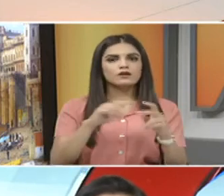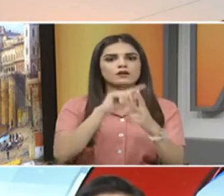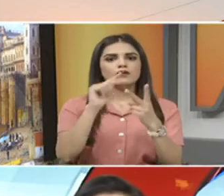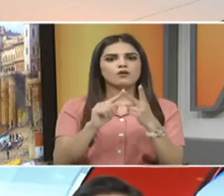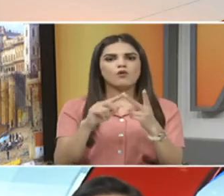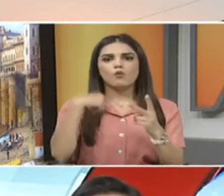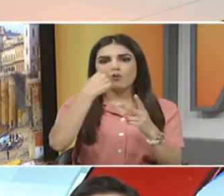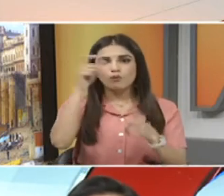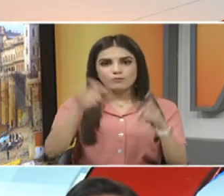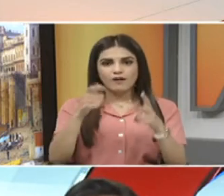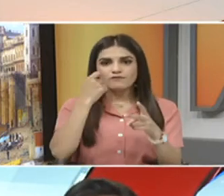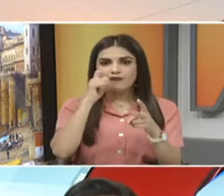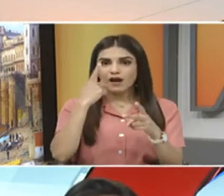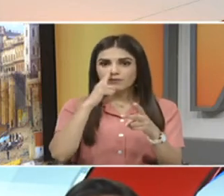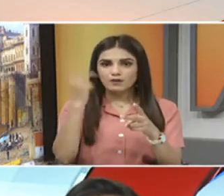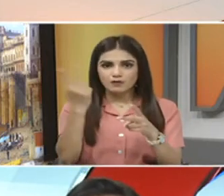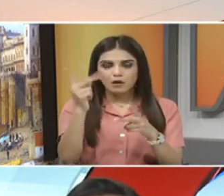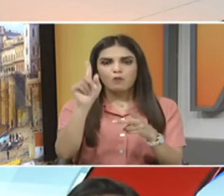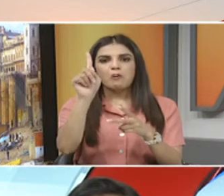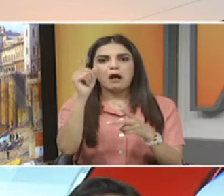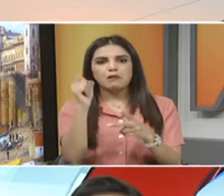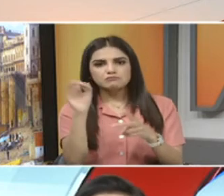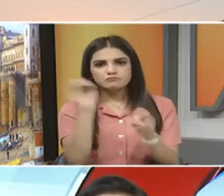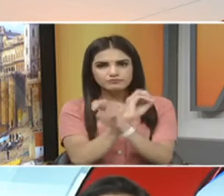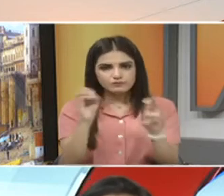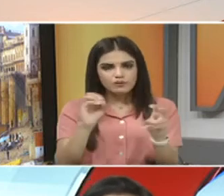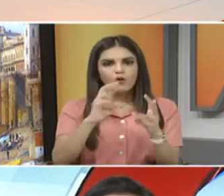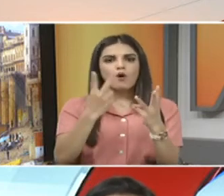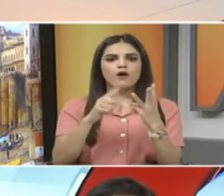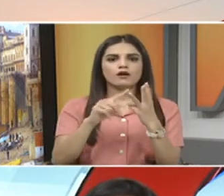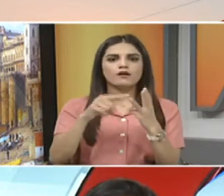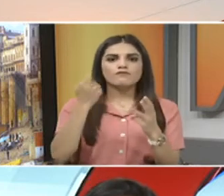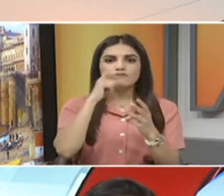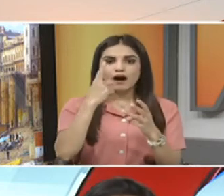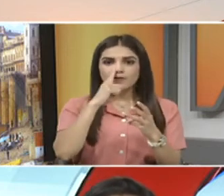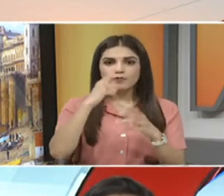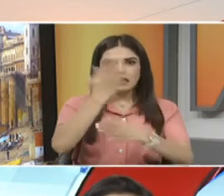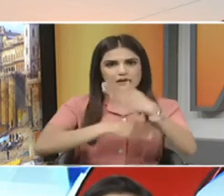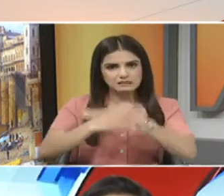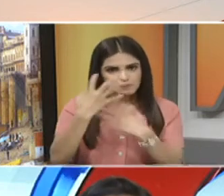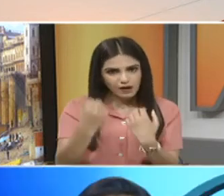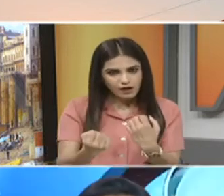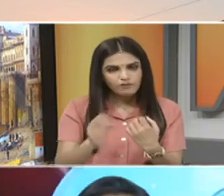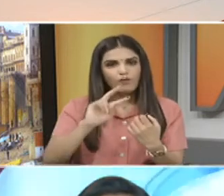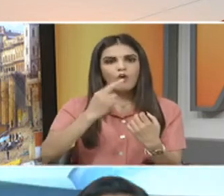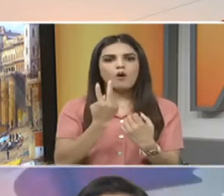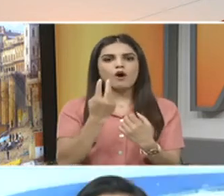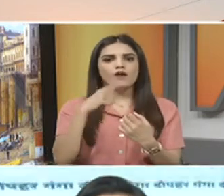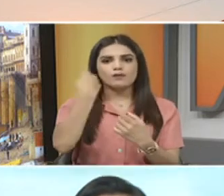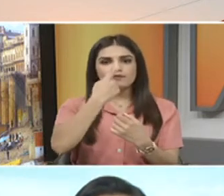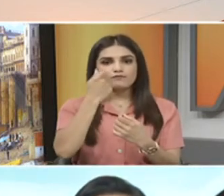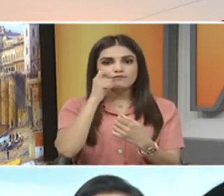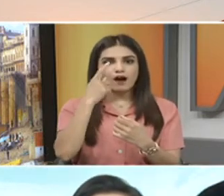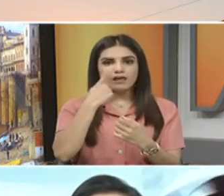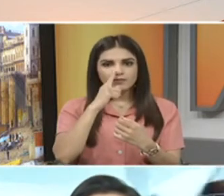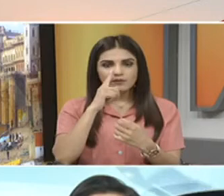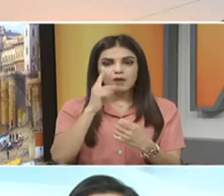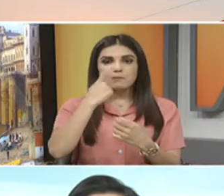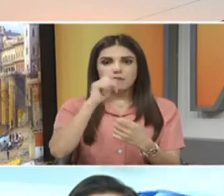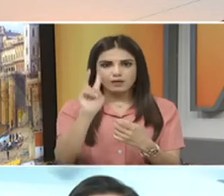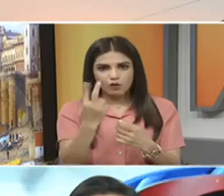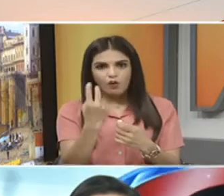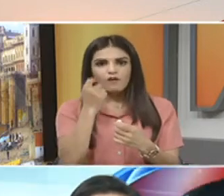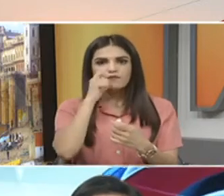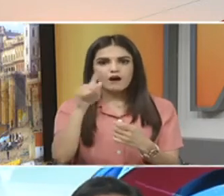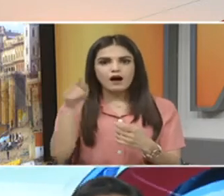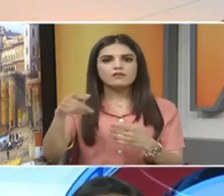हैं या दोनों में से कोई एक नहीं है या माता पिता में कोई दिव्यांग है जो भूमिहीन है, माता या पिता